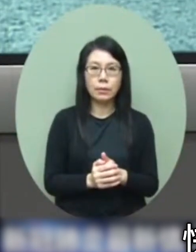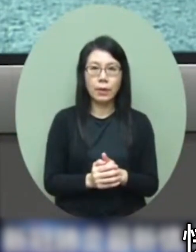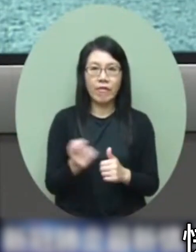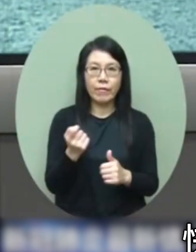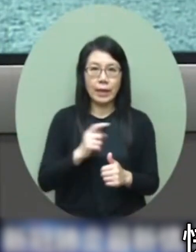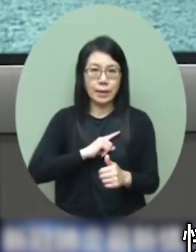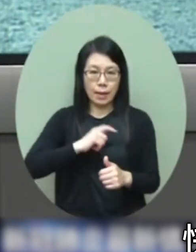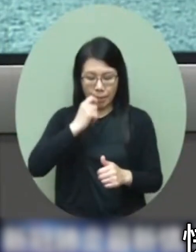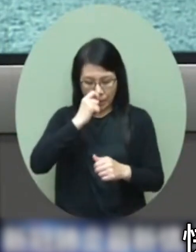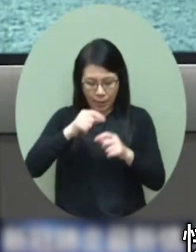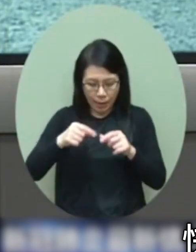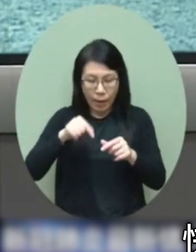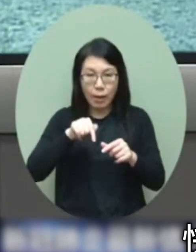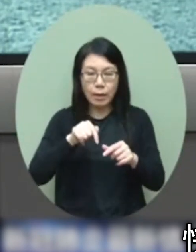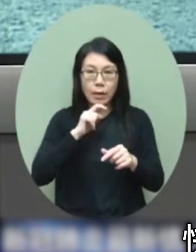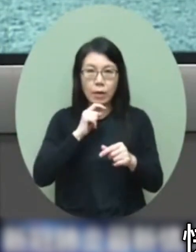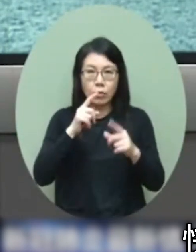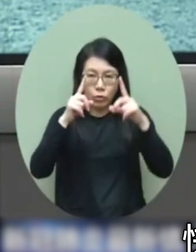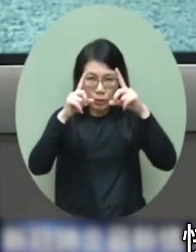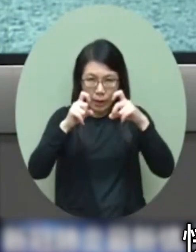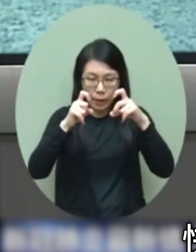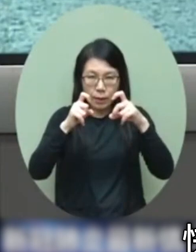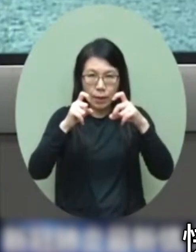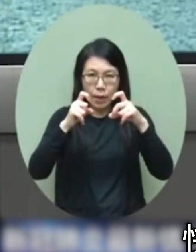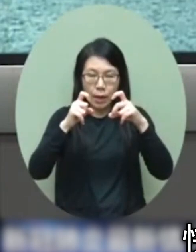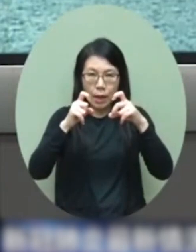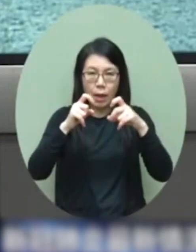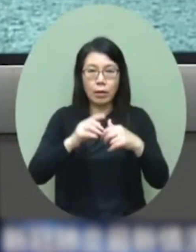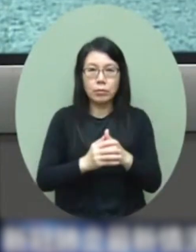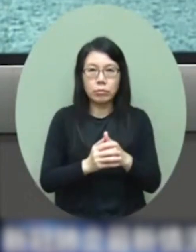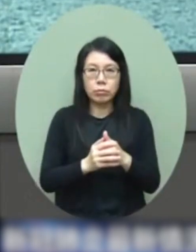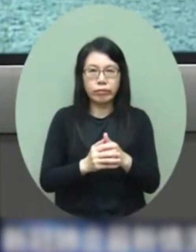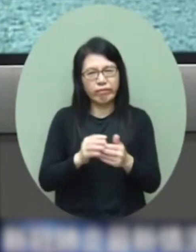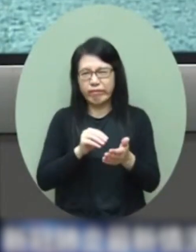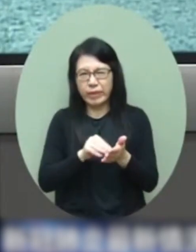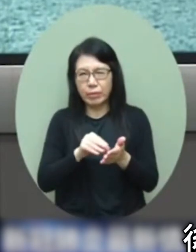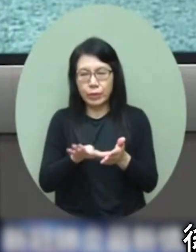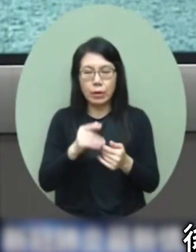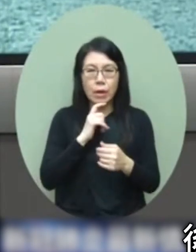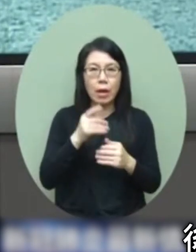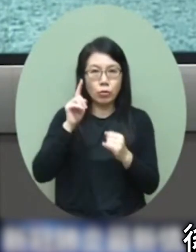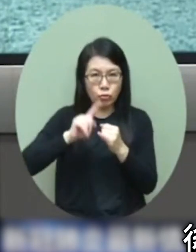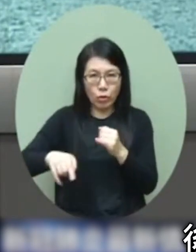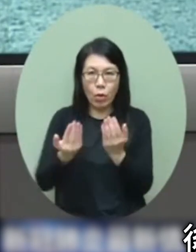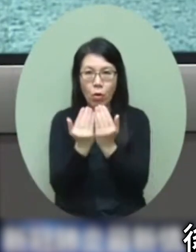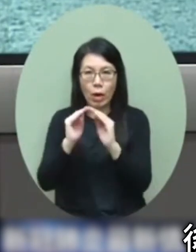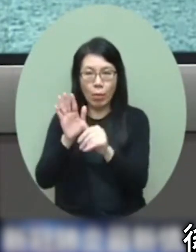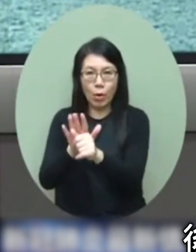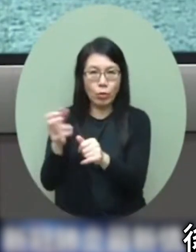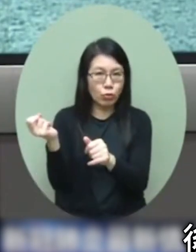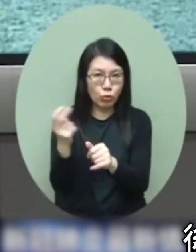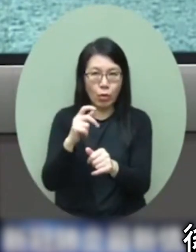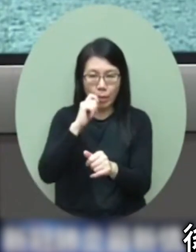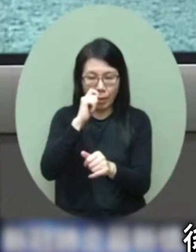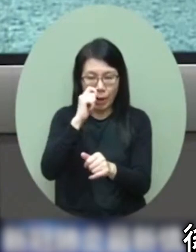快速檢測陽性嗰張相或者嗰個結果咧，就係唔係好肯定。咁後屘學校都同佢重複咗